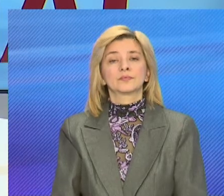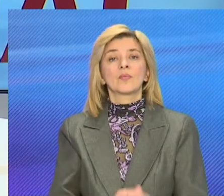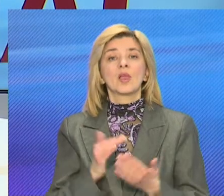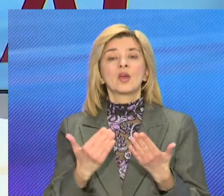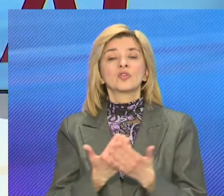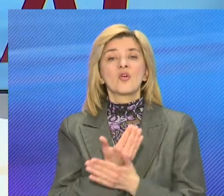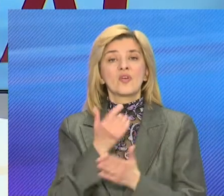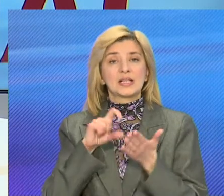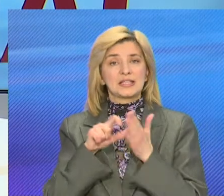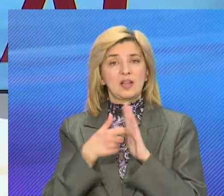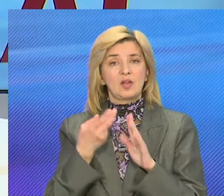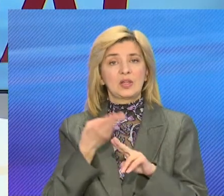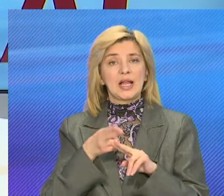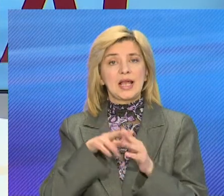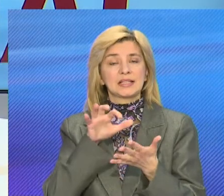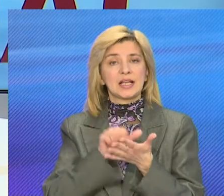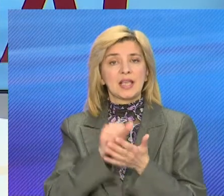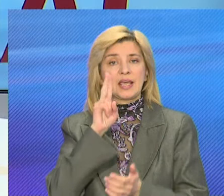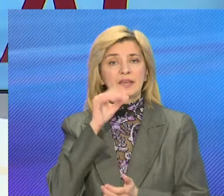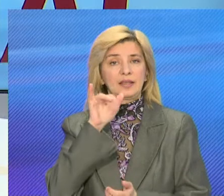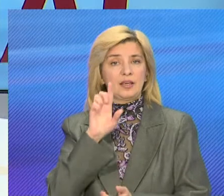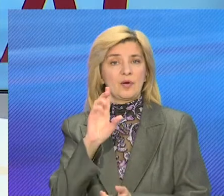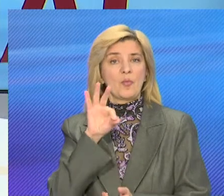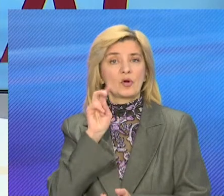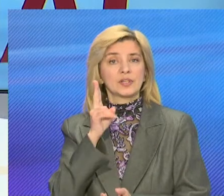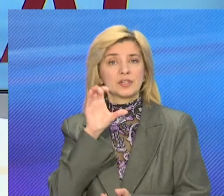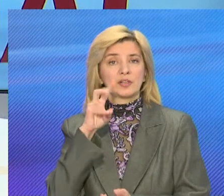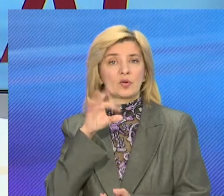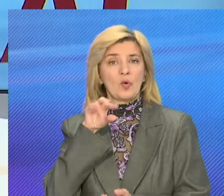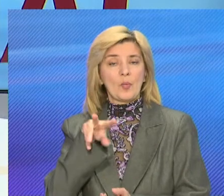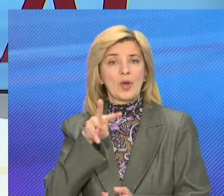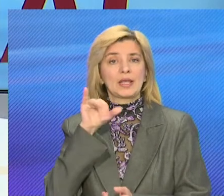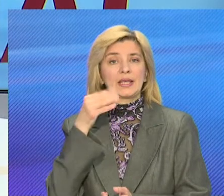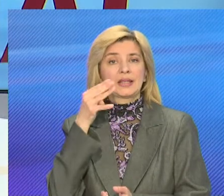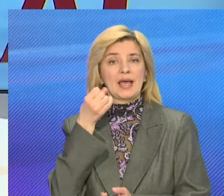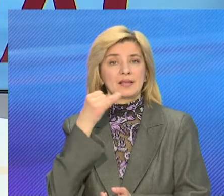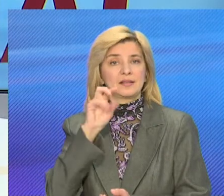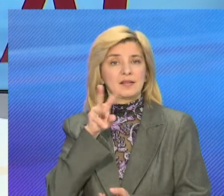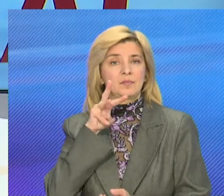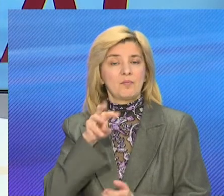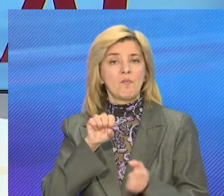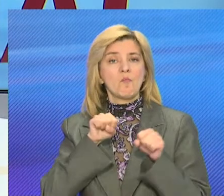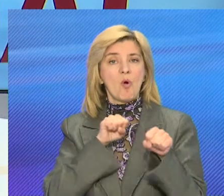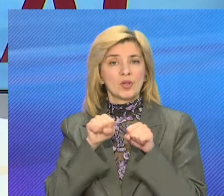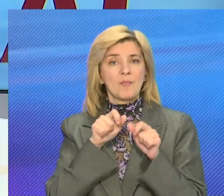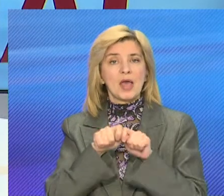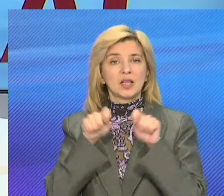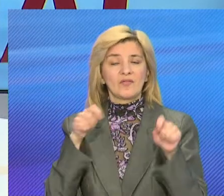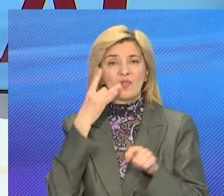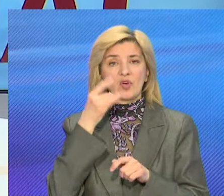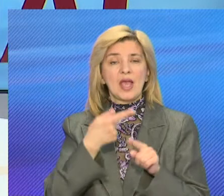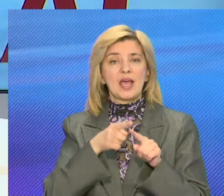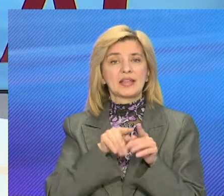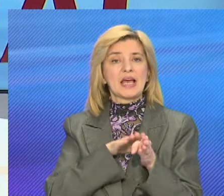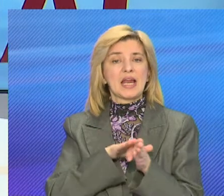Новую залу для занятков кикбоксингом и тайским боксом открыли у Гродни. Подея стала протягом реализации республиканского